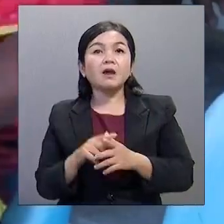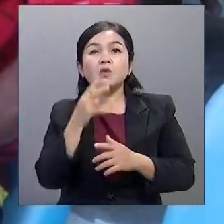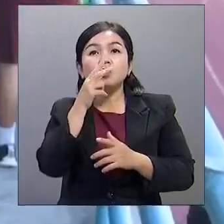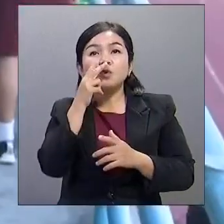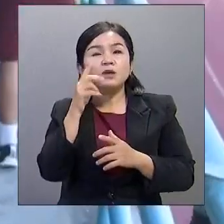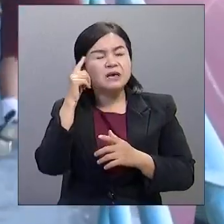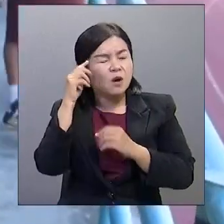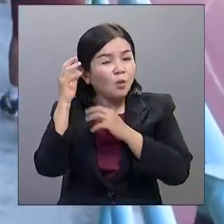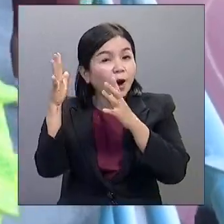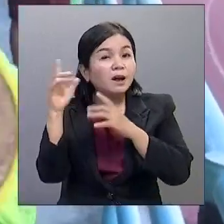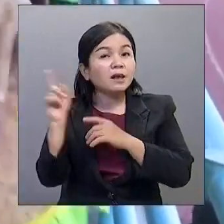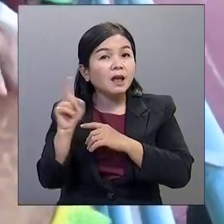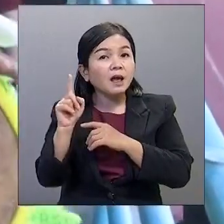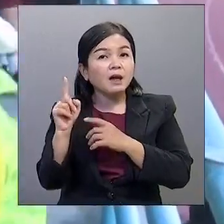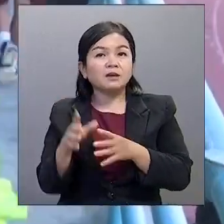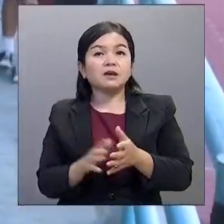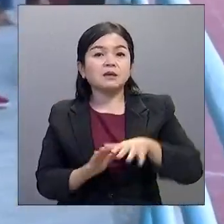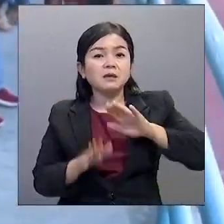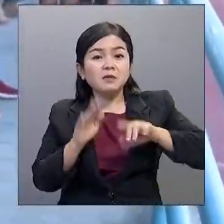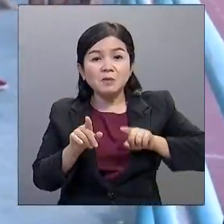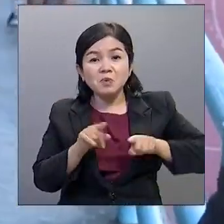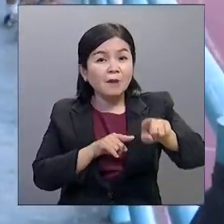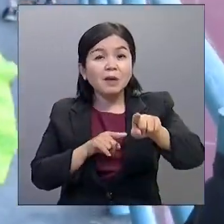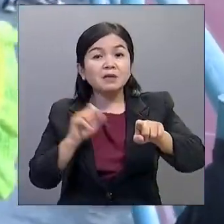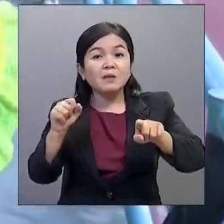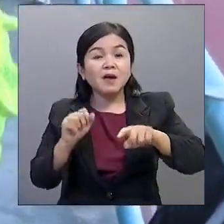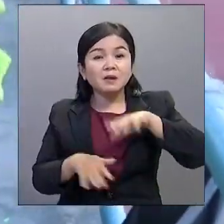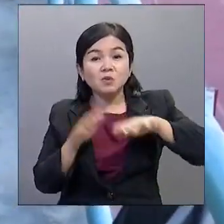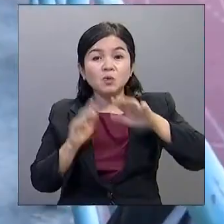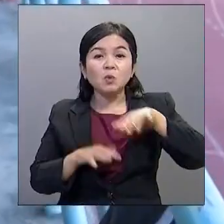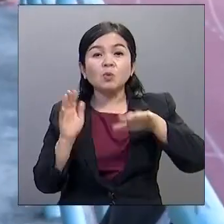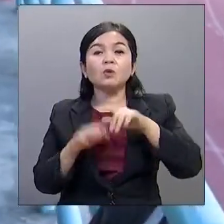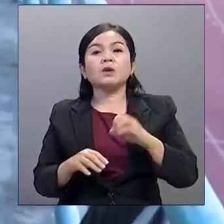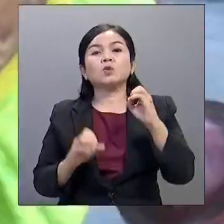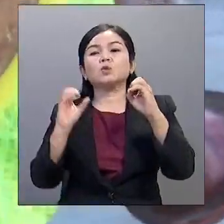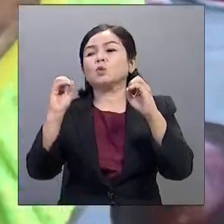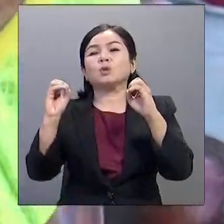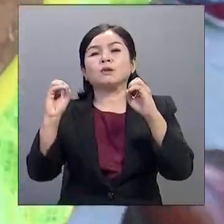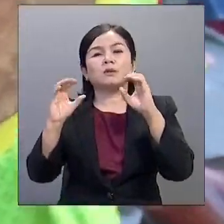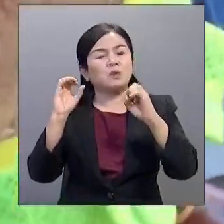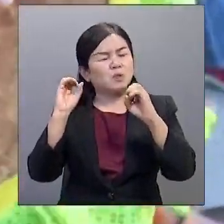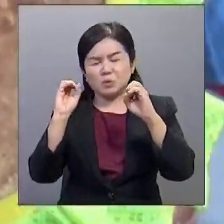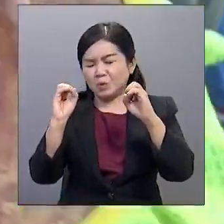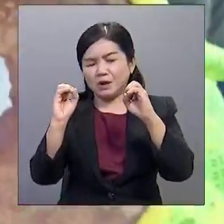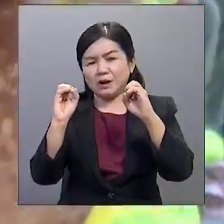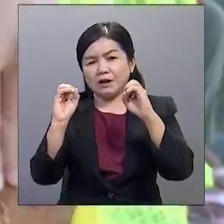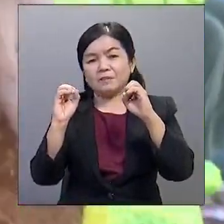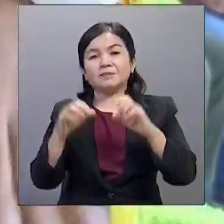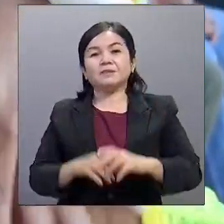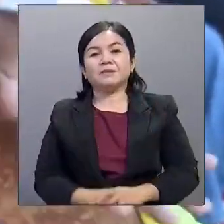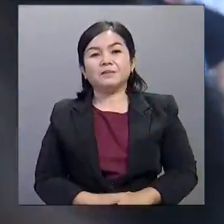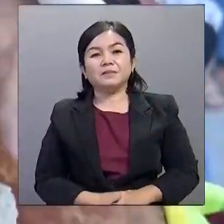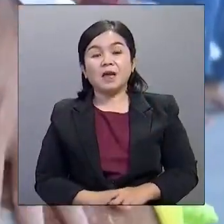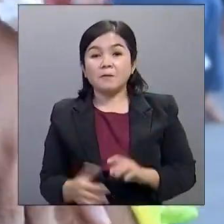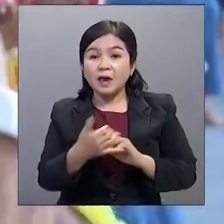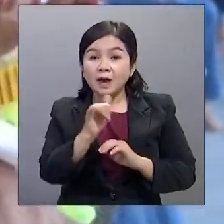ยหวังว่าน่าจะต้องมีทีมใดทีมหนึ่งที่นำอะนะคะโอ้โหตีหน้าเขียวเลย0ประตูต่อ0 หรือเพลิน เออ ที่ลาบเพลินไง ไม่บางที